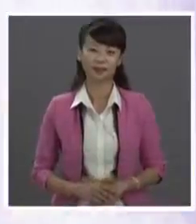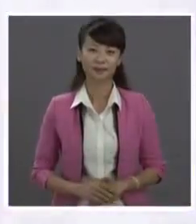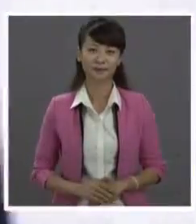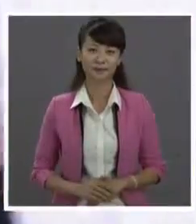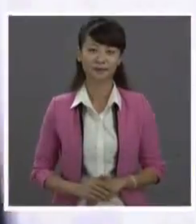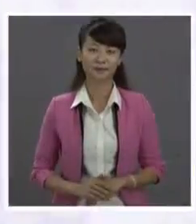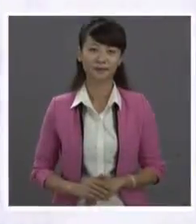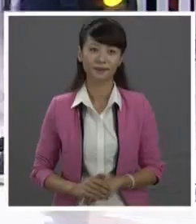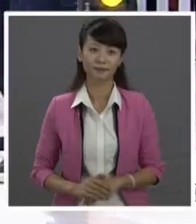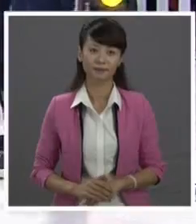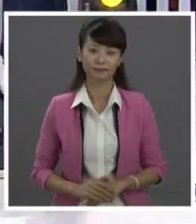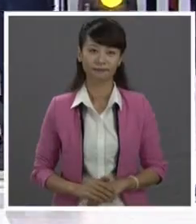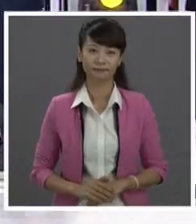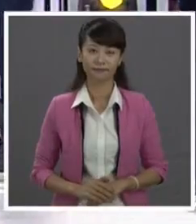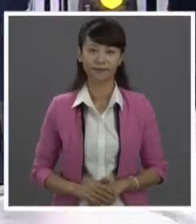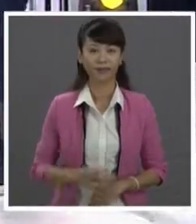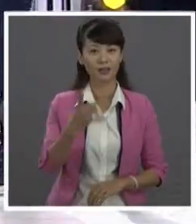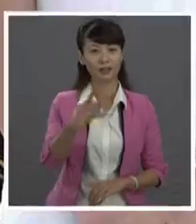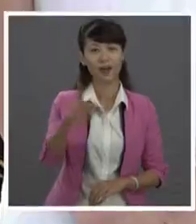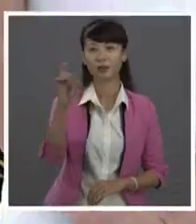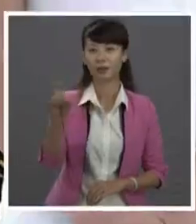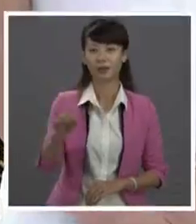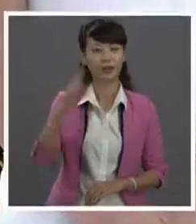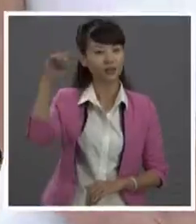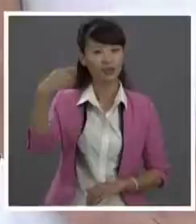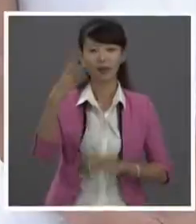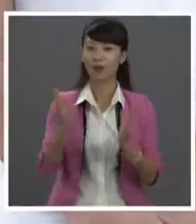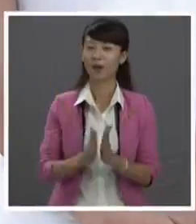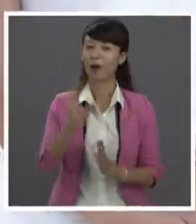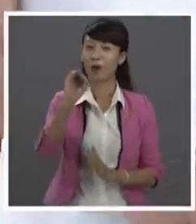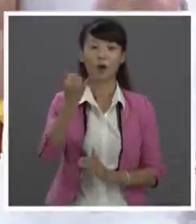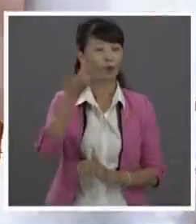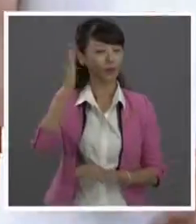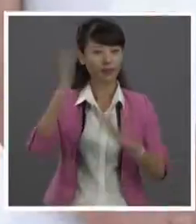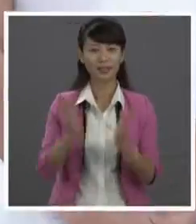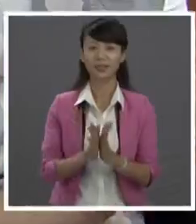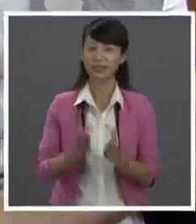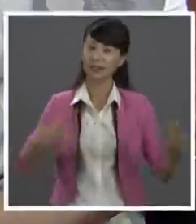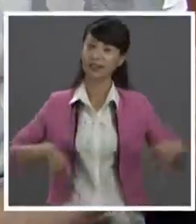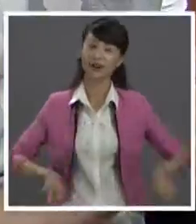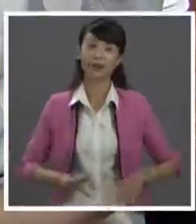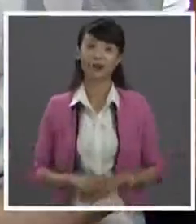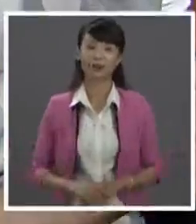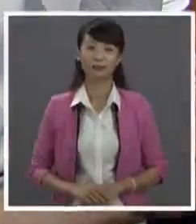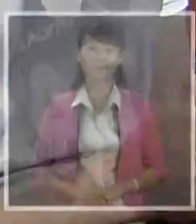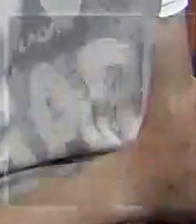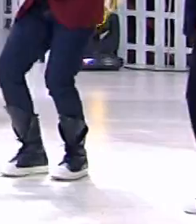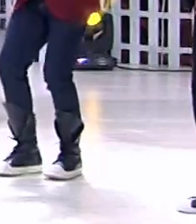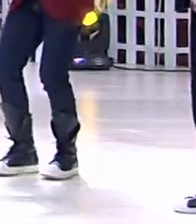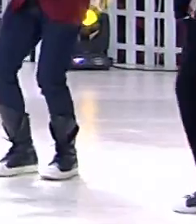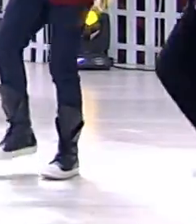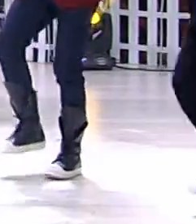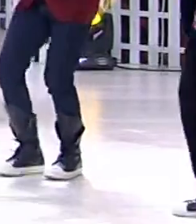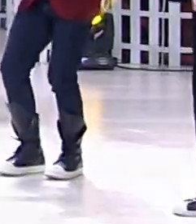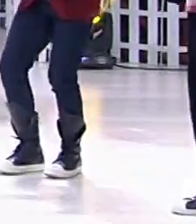来来来来来来， 张王娟， 他想跟欧弟一起跳一段 舞。哦，好啊，好啊，哎呦，来来来， 我们要给他打节奏。